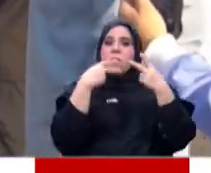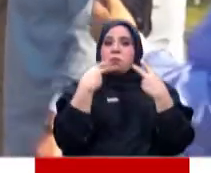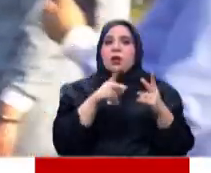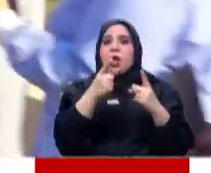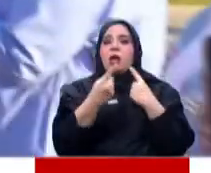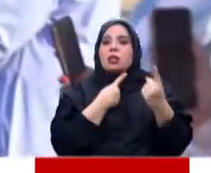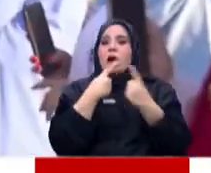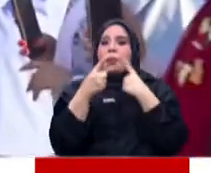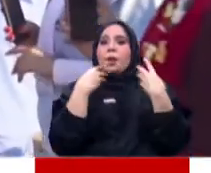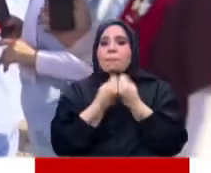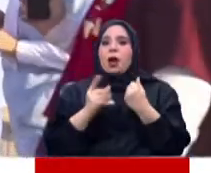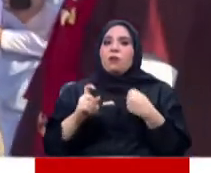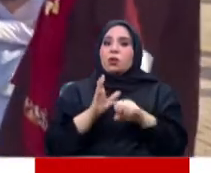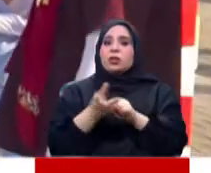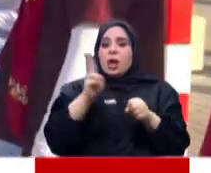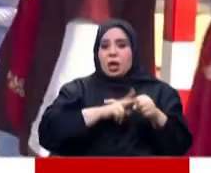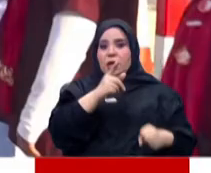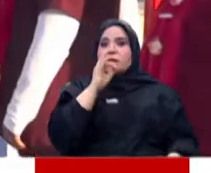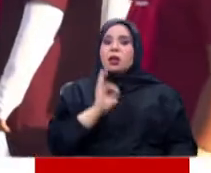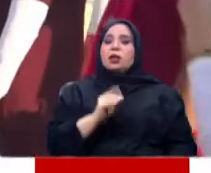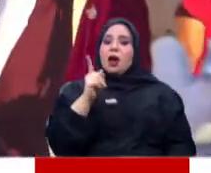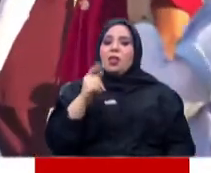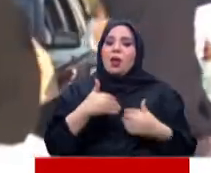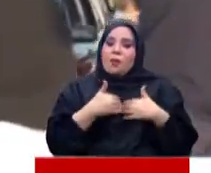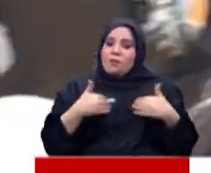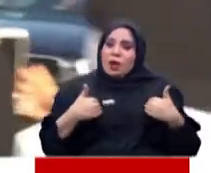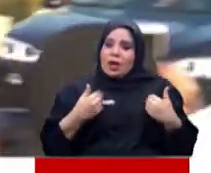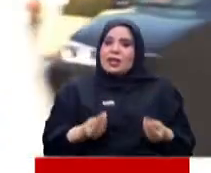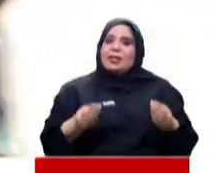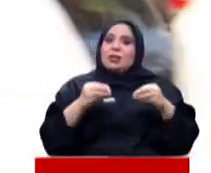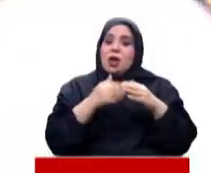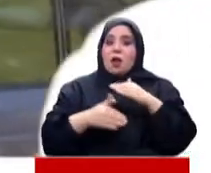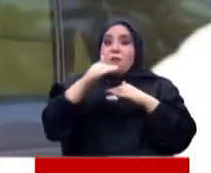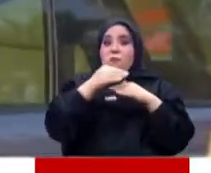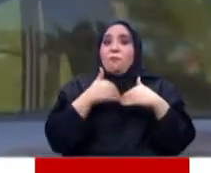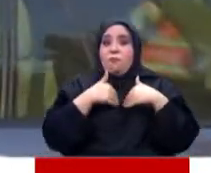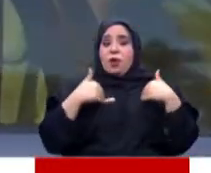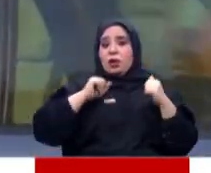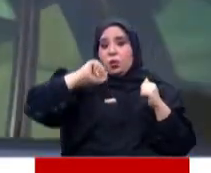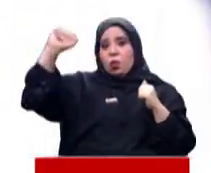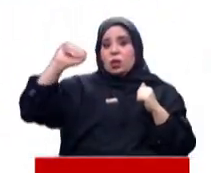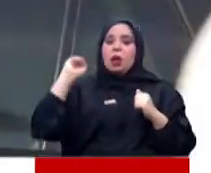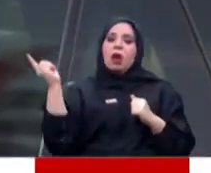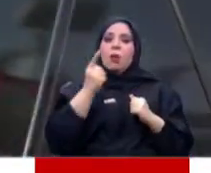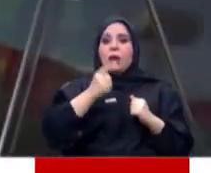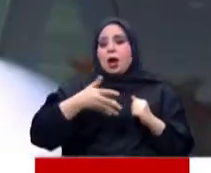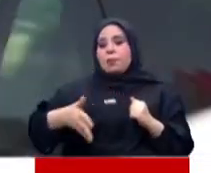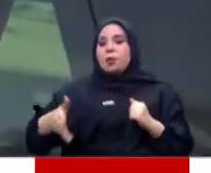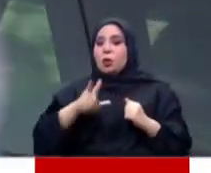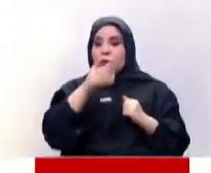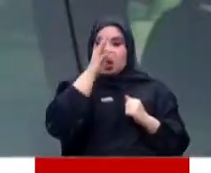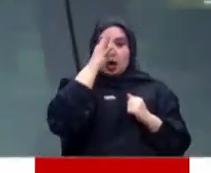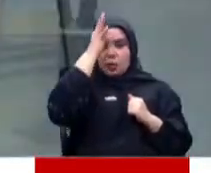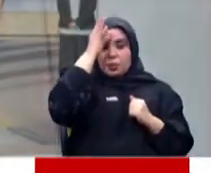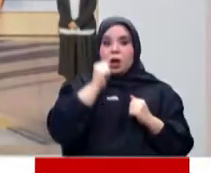مراحل التعامل مع الفيروس، وتأتي تأكيدا على أن لا فرحة تعلو على فرحة الوطن وجميع أبنائه ينعمون بالصحة